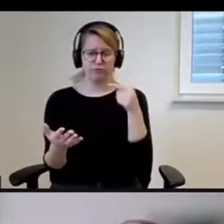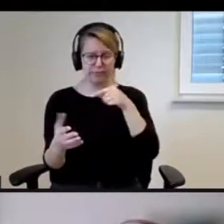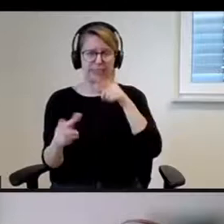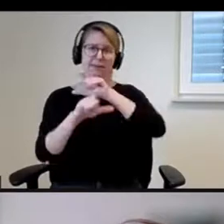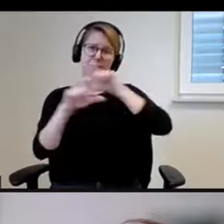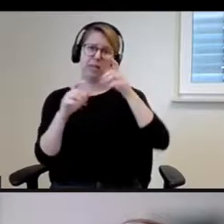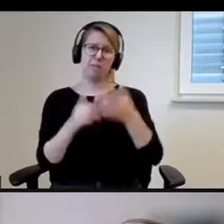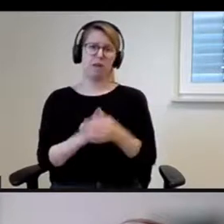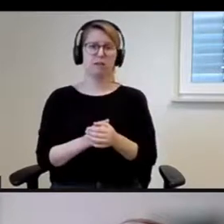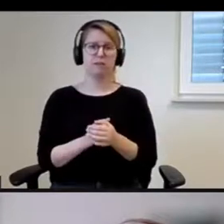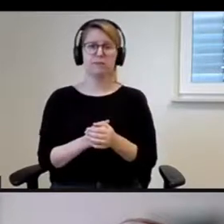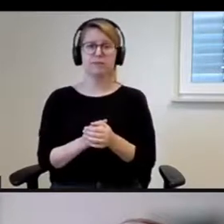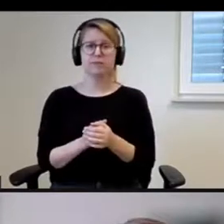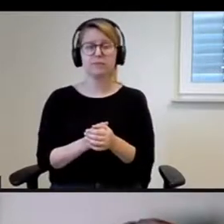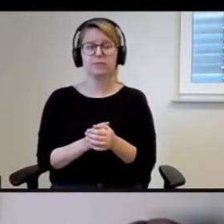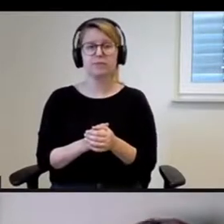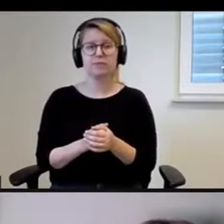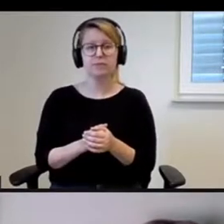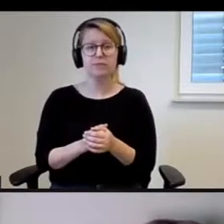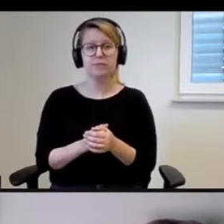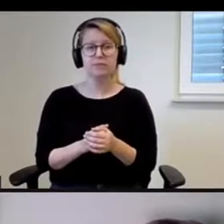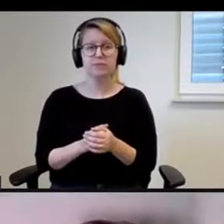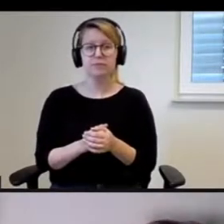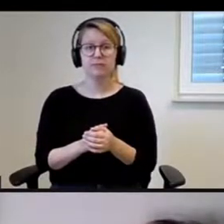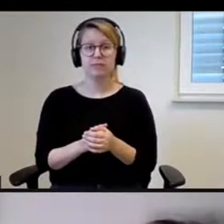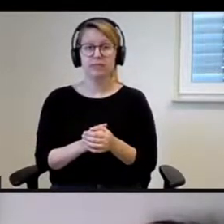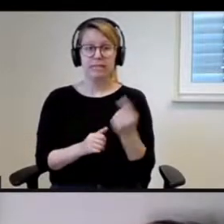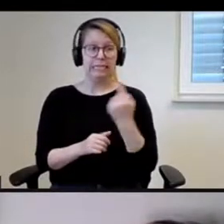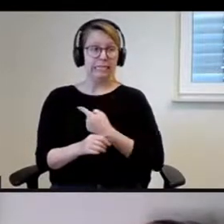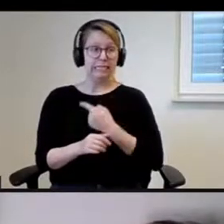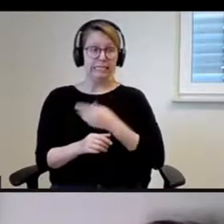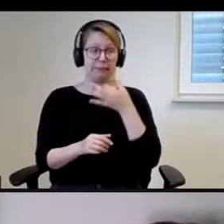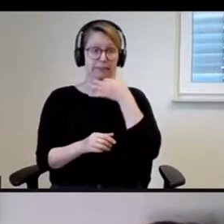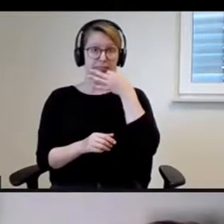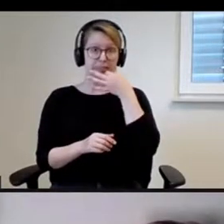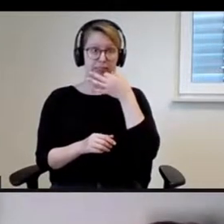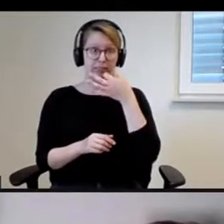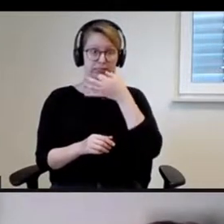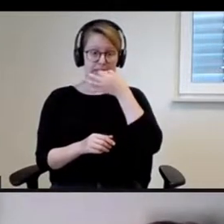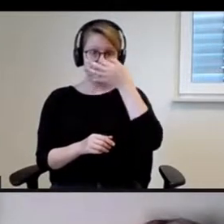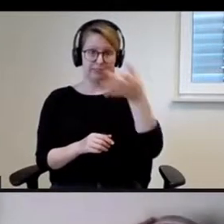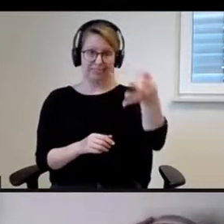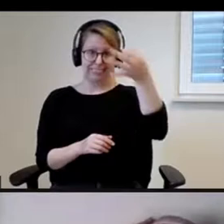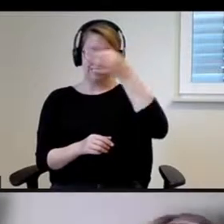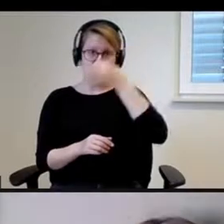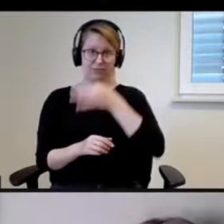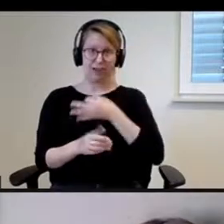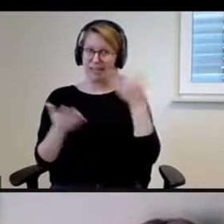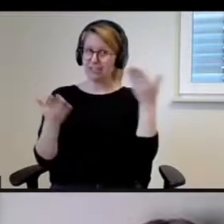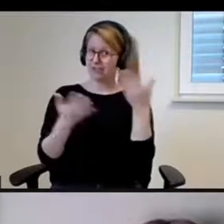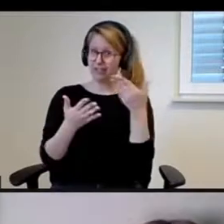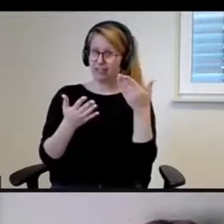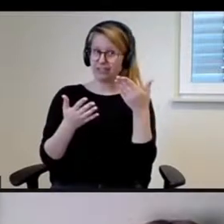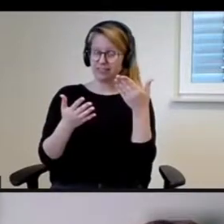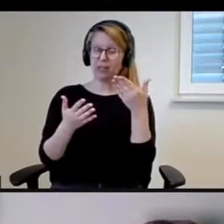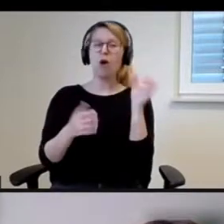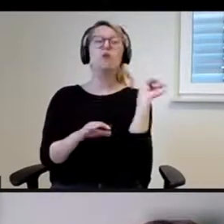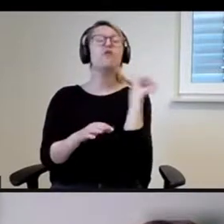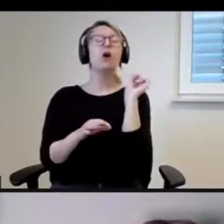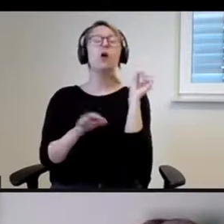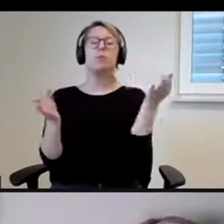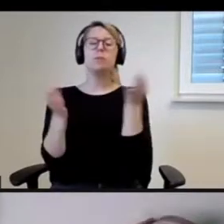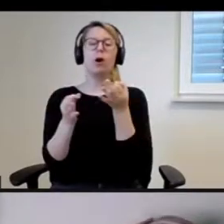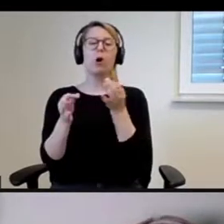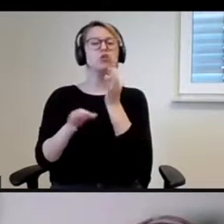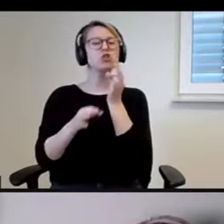On m'a demandé de dire pourquoi il faut une stratégie. Et pour cela, j'aimerais citer quelques statistiques et après faire